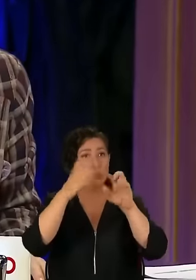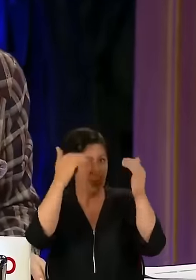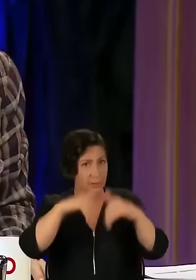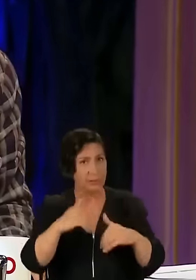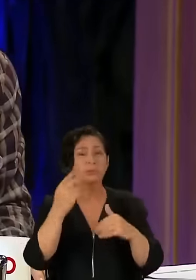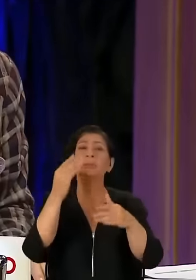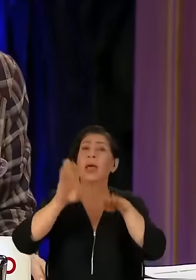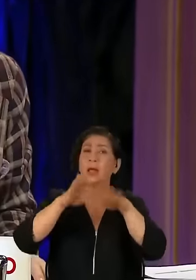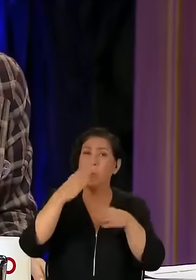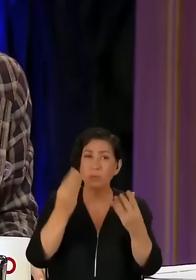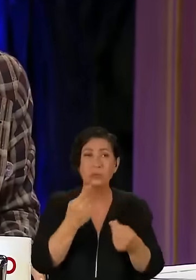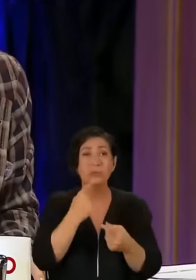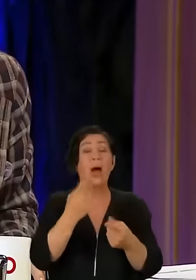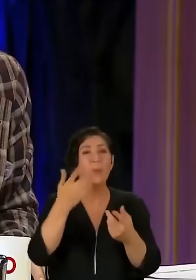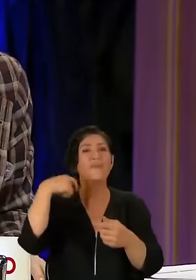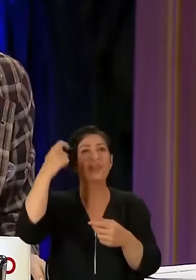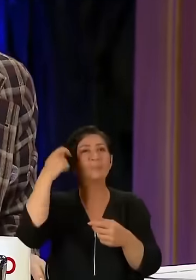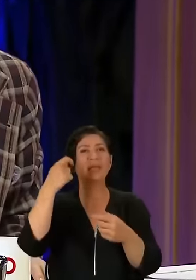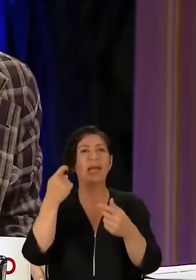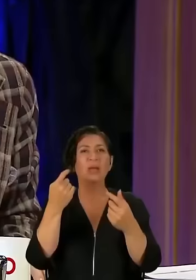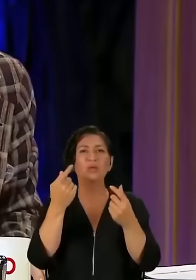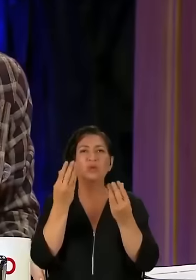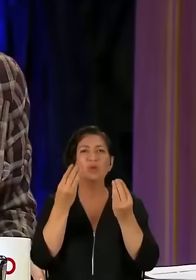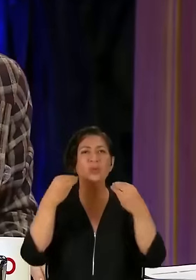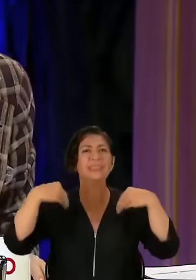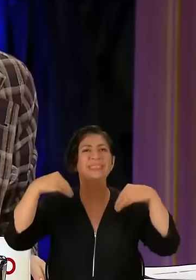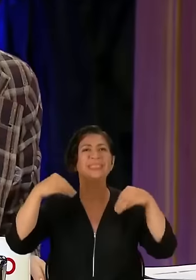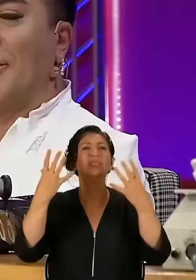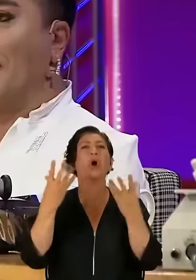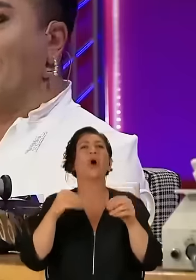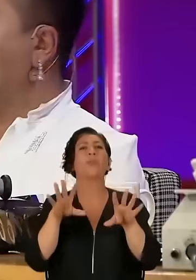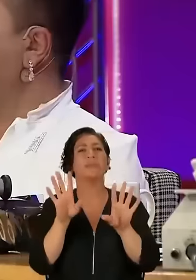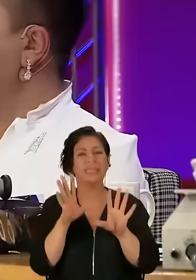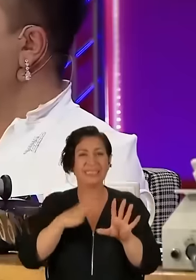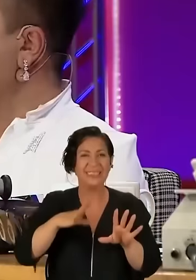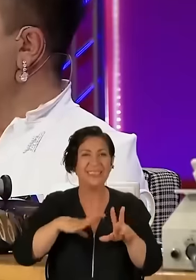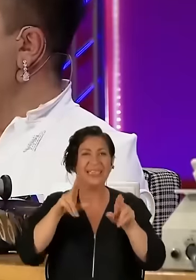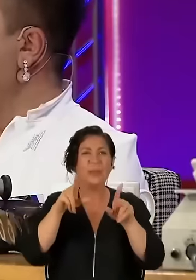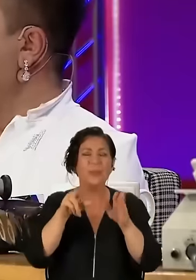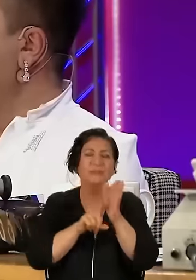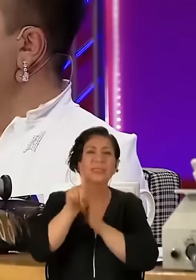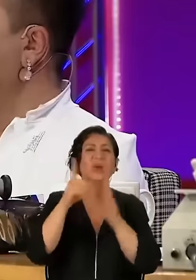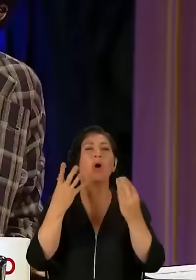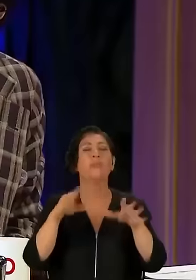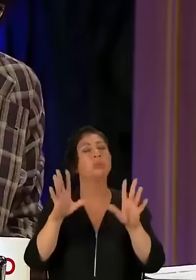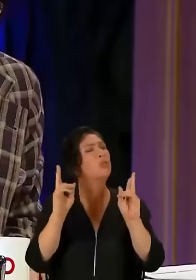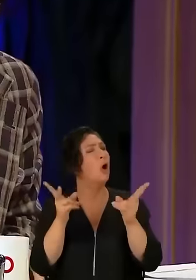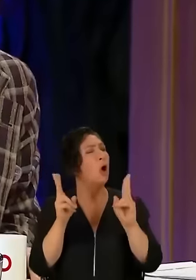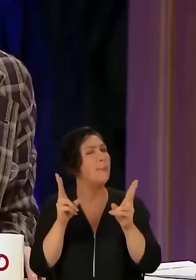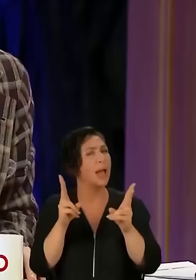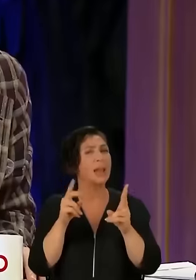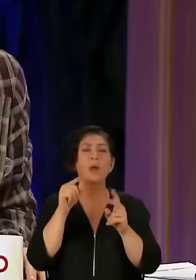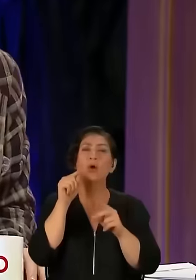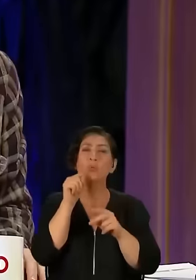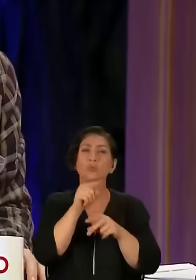Evet, tanıtımı olsun diye. Fakat film de galiba pek galiba tutmadım. Arzu edilen gişeyi sağlamadı. Normaldir. Bu sadece